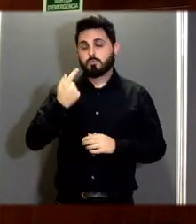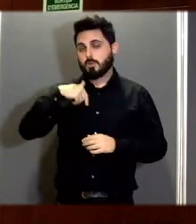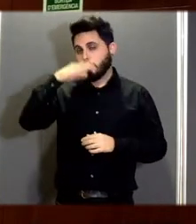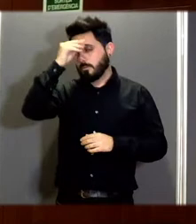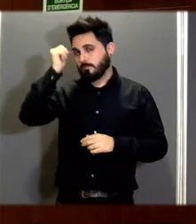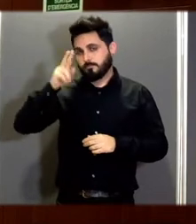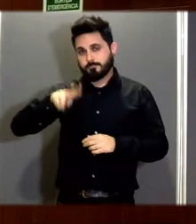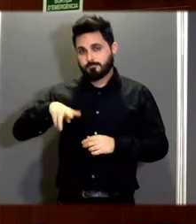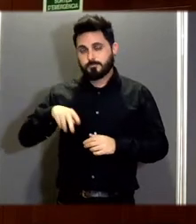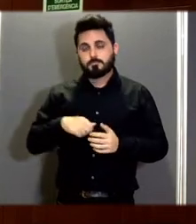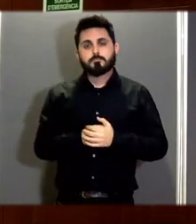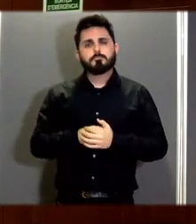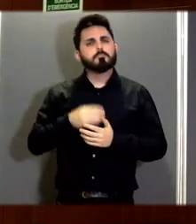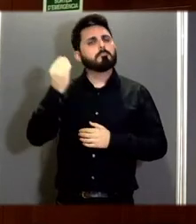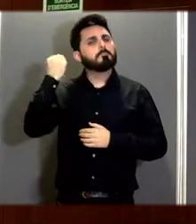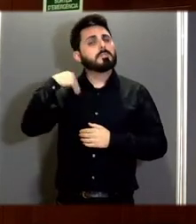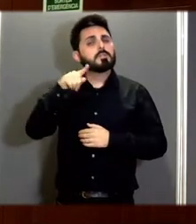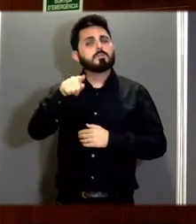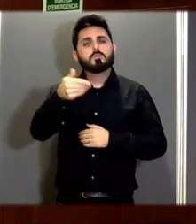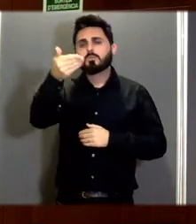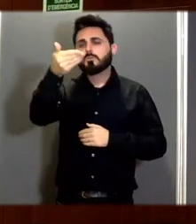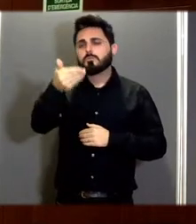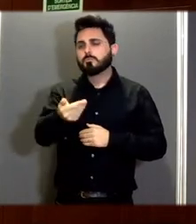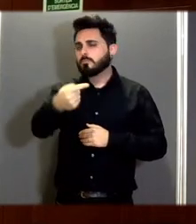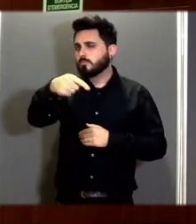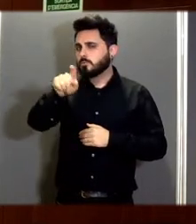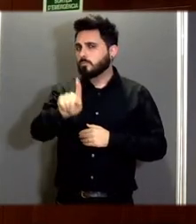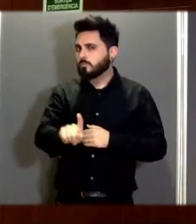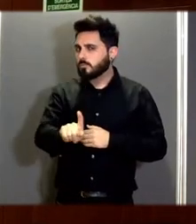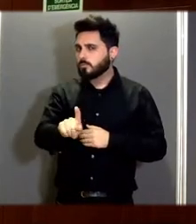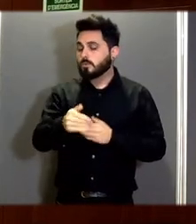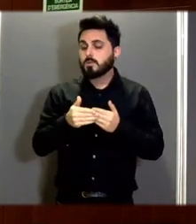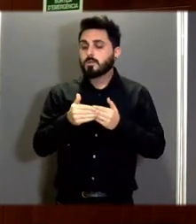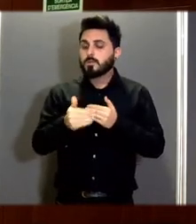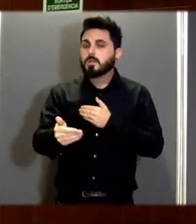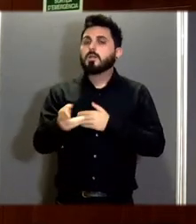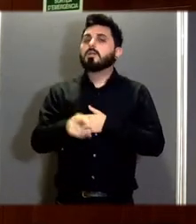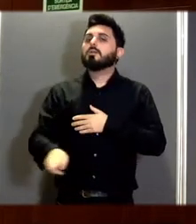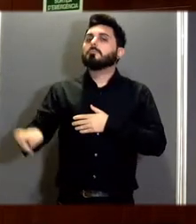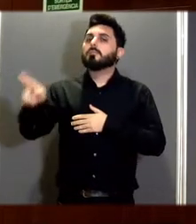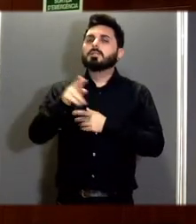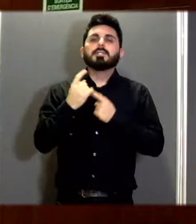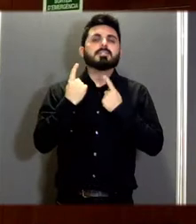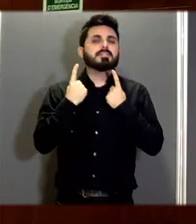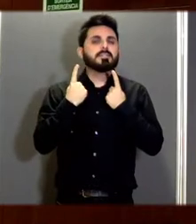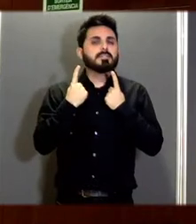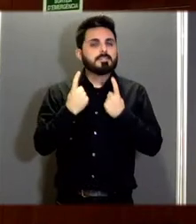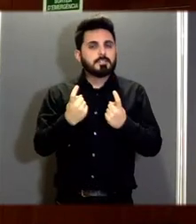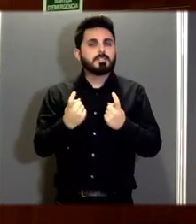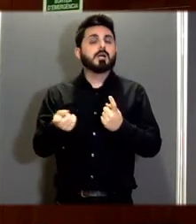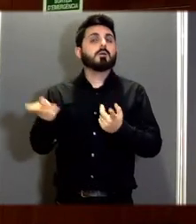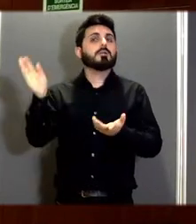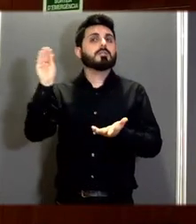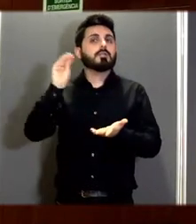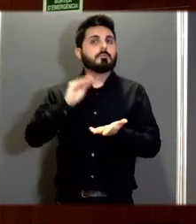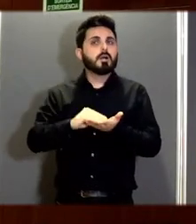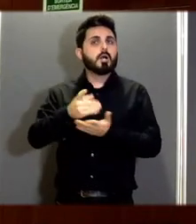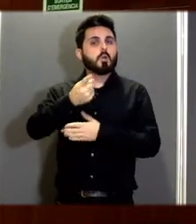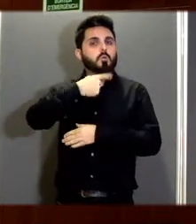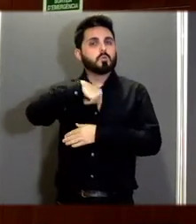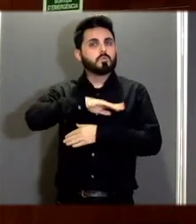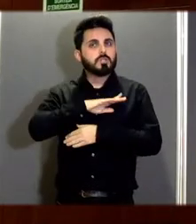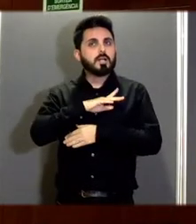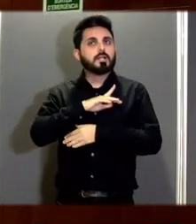És una de les bases claus per a tirar endavant? Torna a ser necessari que tornem a saber